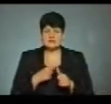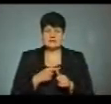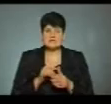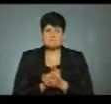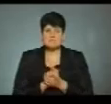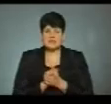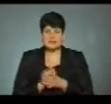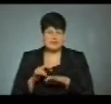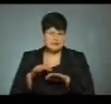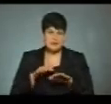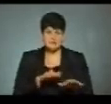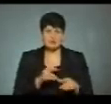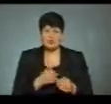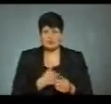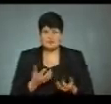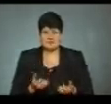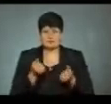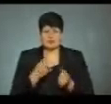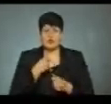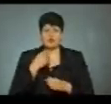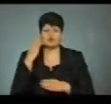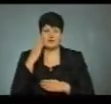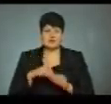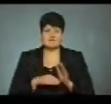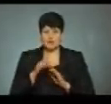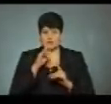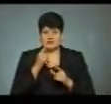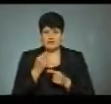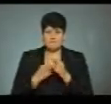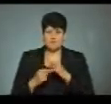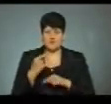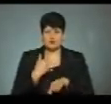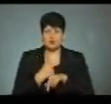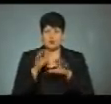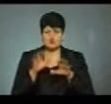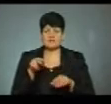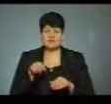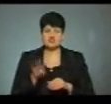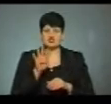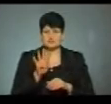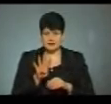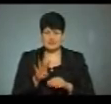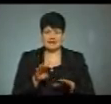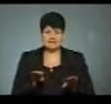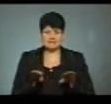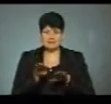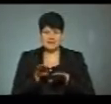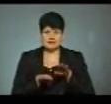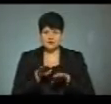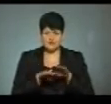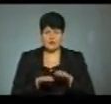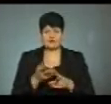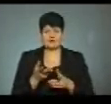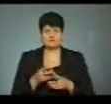Так, протестувальники хотіли підтримати голосування Верховної Ради за повернення до Конституції 2004-го, яка б збалансувала президентські та